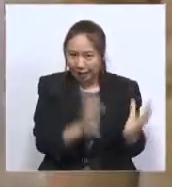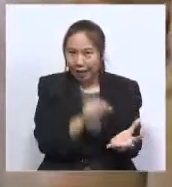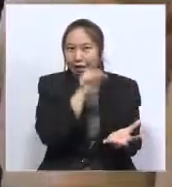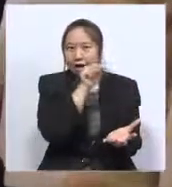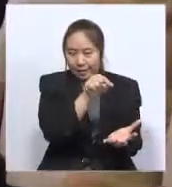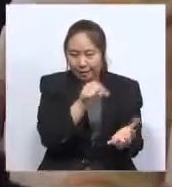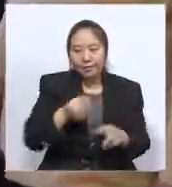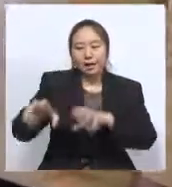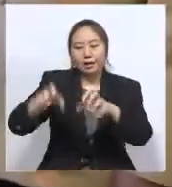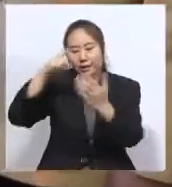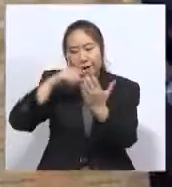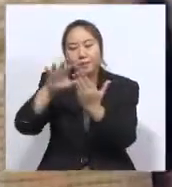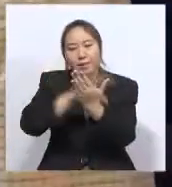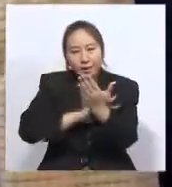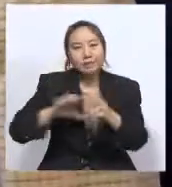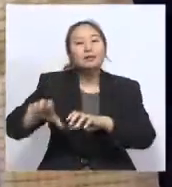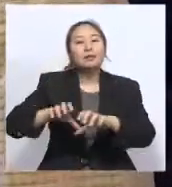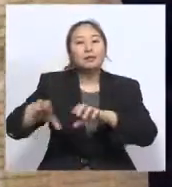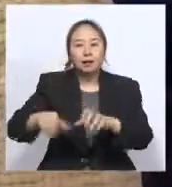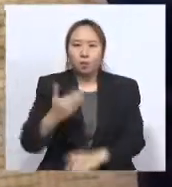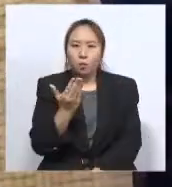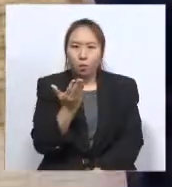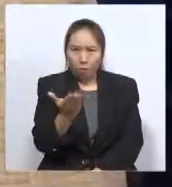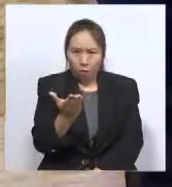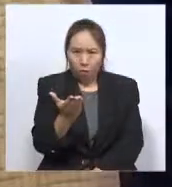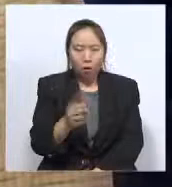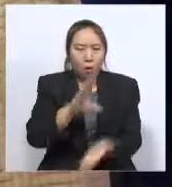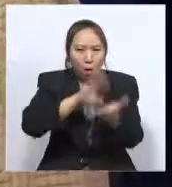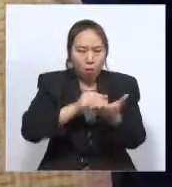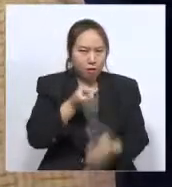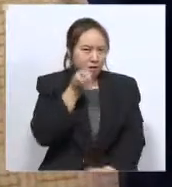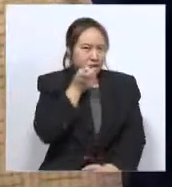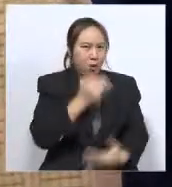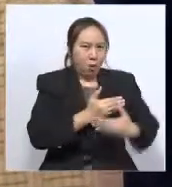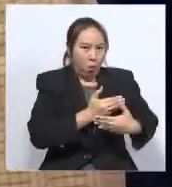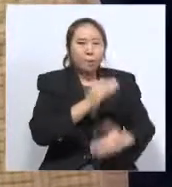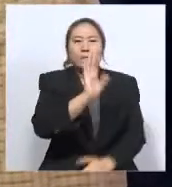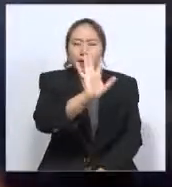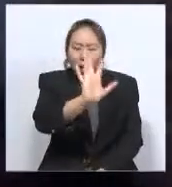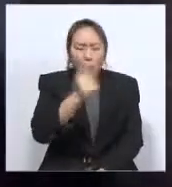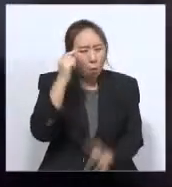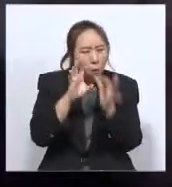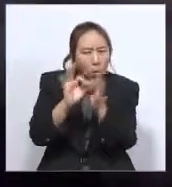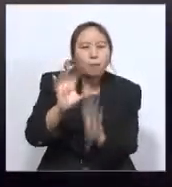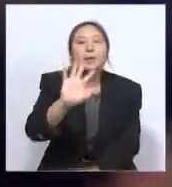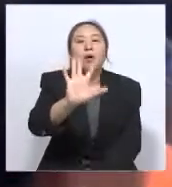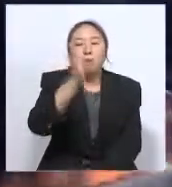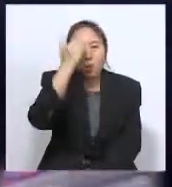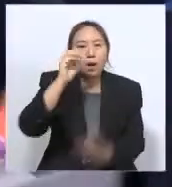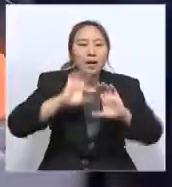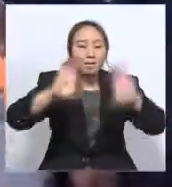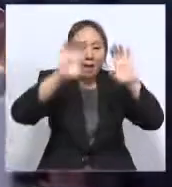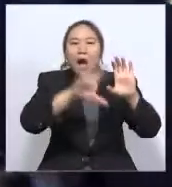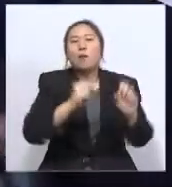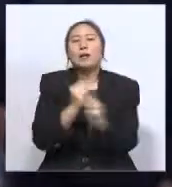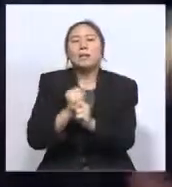มูลในการบริหารประเทศต่อไปจึงขอความร่วมมืออย่าห่วงเรื่องข้อมูลเพราะรัฐบาลไม่ได้นำไปใช้ในทางที่ไม่ดีและสิ่งที่รัฐ